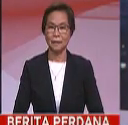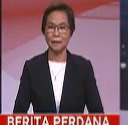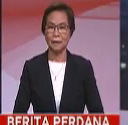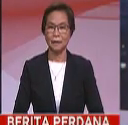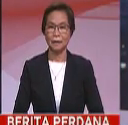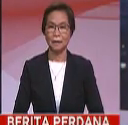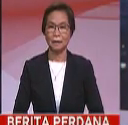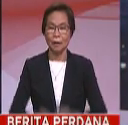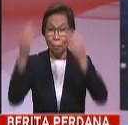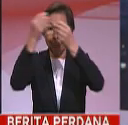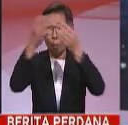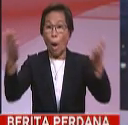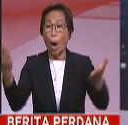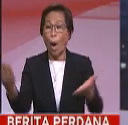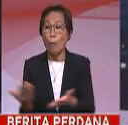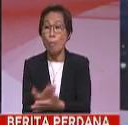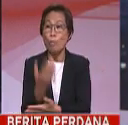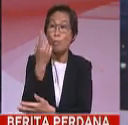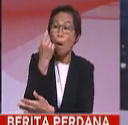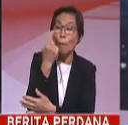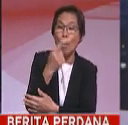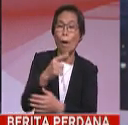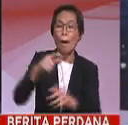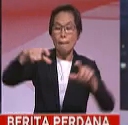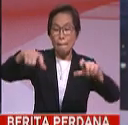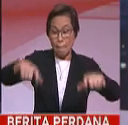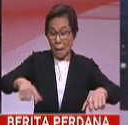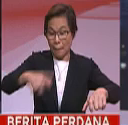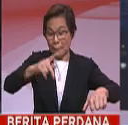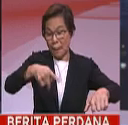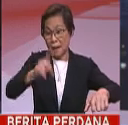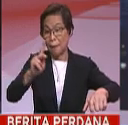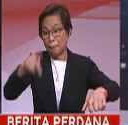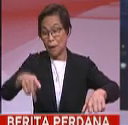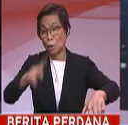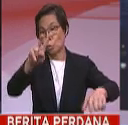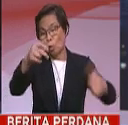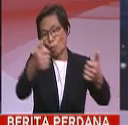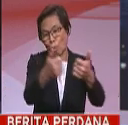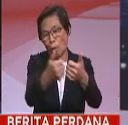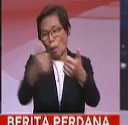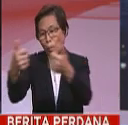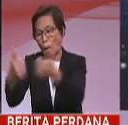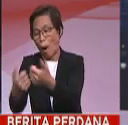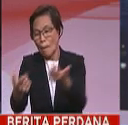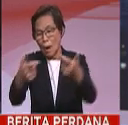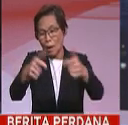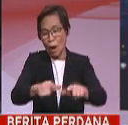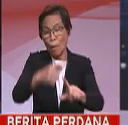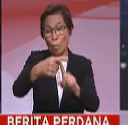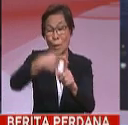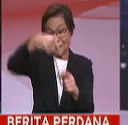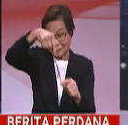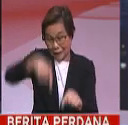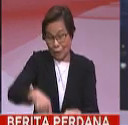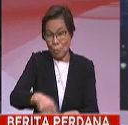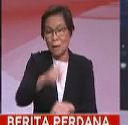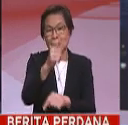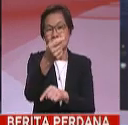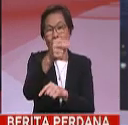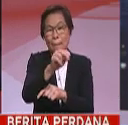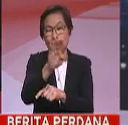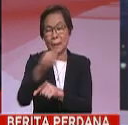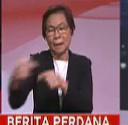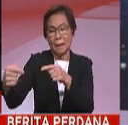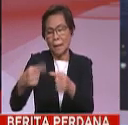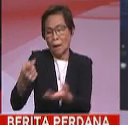Baik, susulan pengumuman terbaru berhubung pelaksanaan PKP, ini bermakna dua kejohanan yang dijadual berlangsung bulan ini iaitu TMB Liga